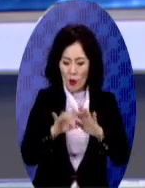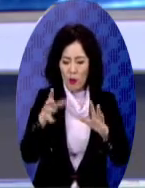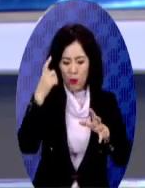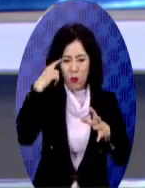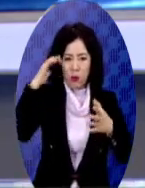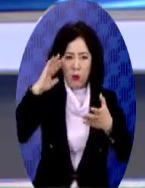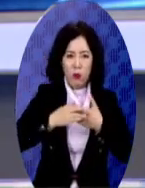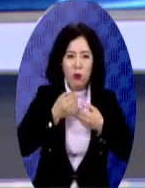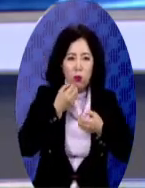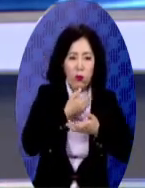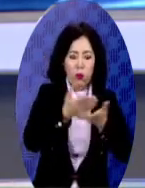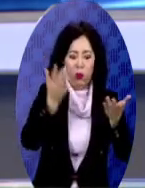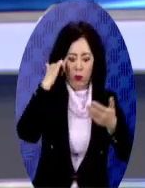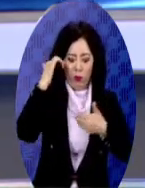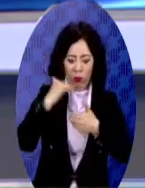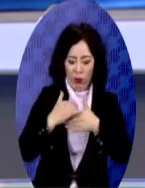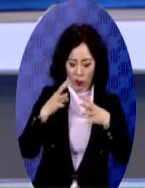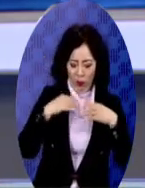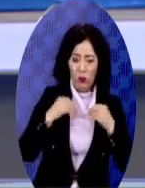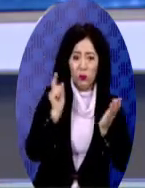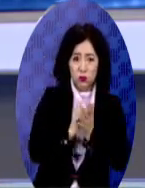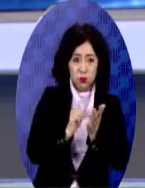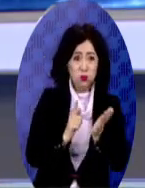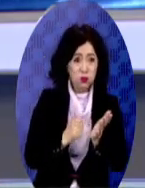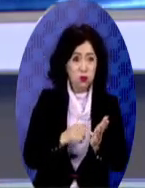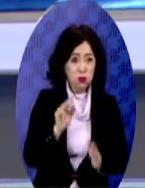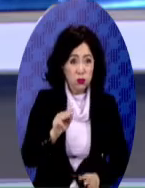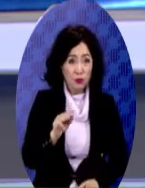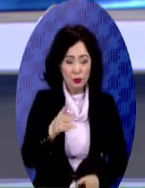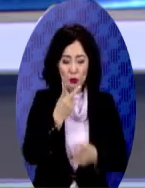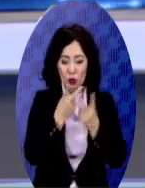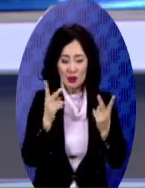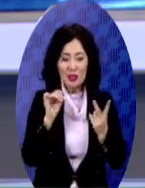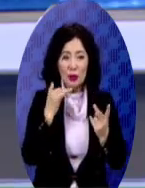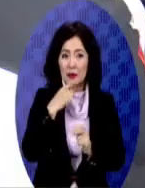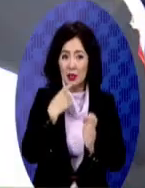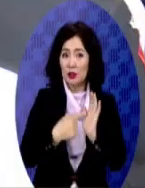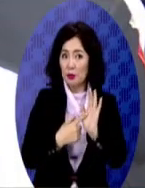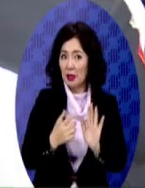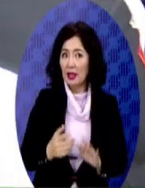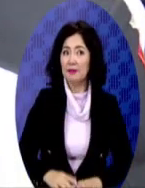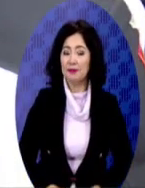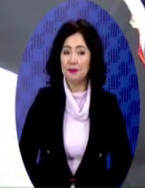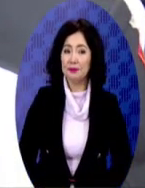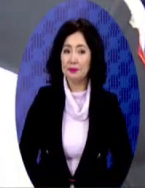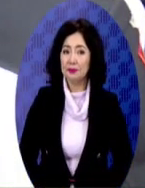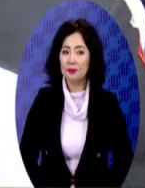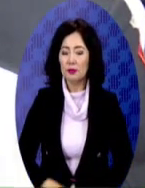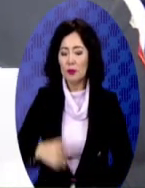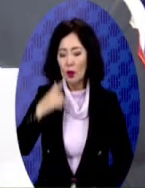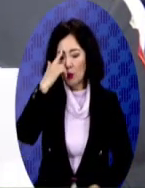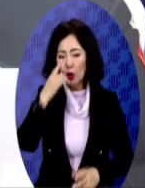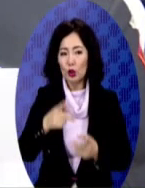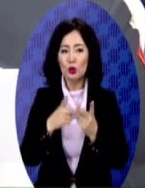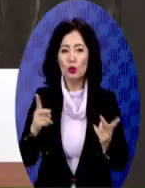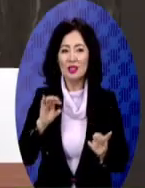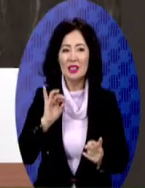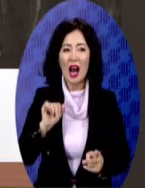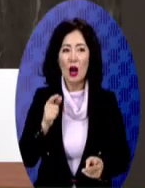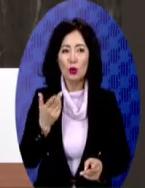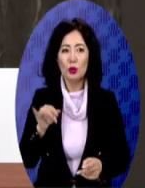үндэсний олон нийтийн радио телевизийн хамтын үүрэг гэж үзэн талууд хамтран ажиллаж байгаа юм. Монгол улсын үндэсний аюулгүй байдлын зөвлөл,